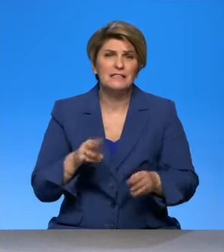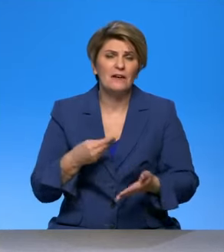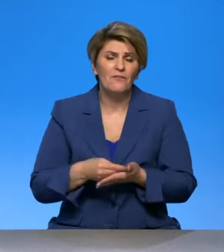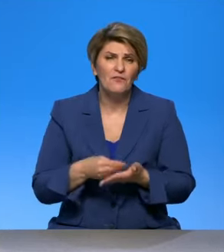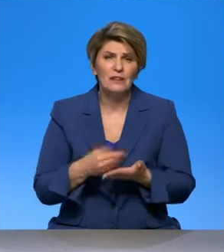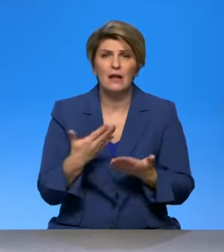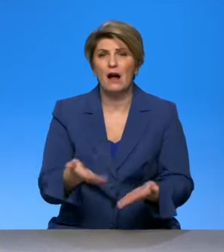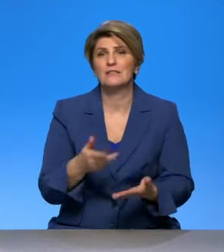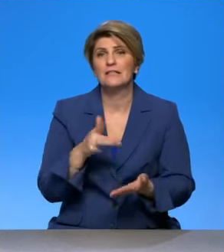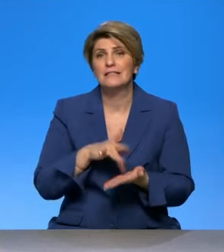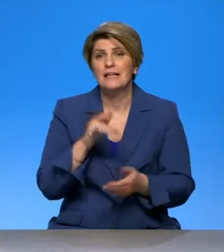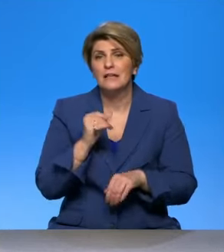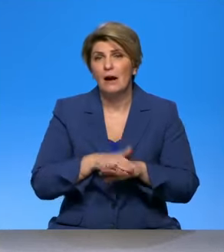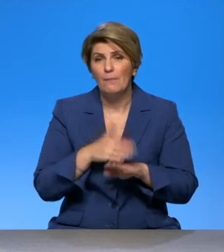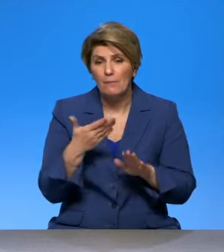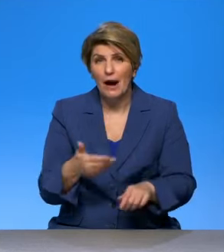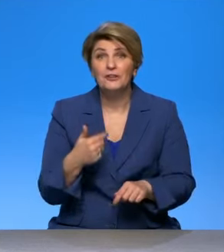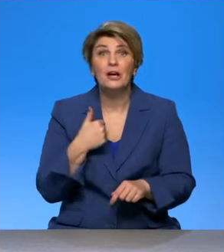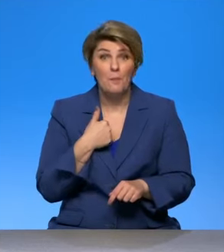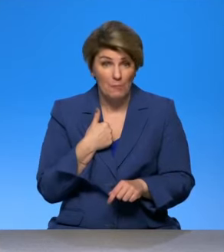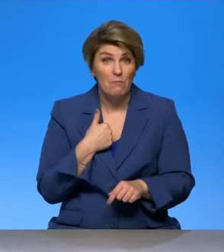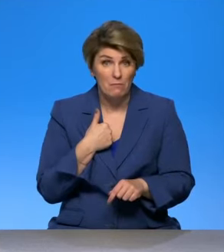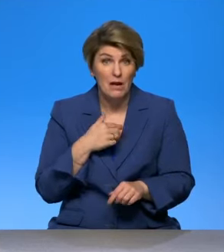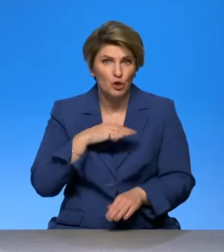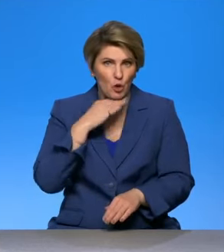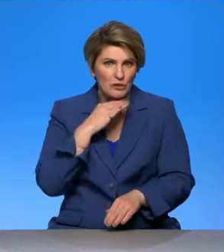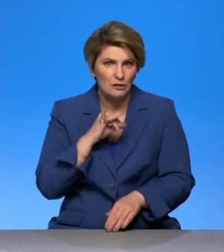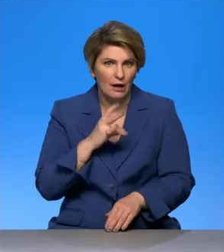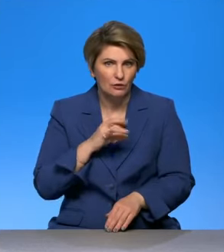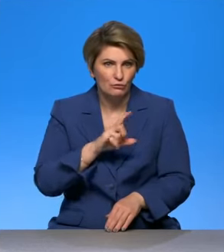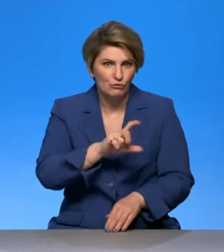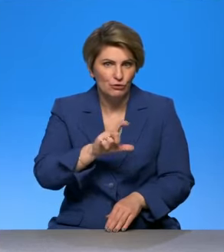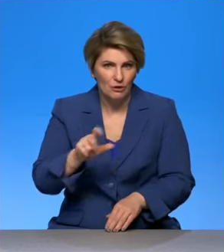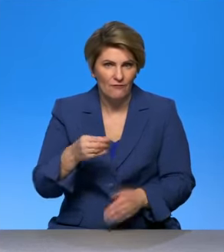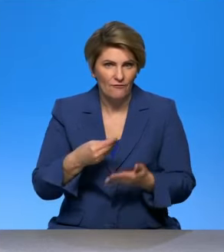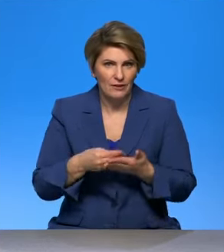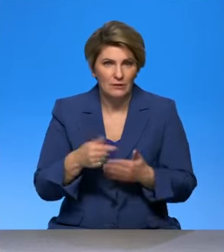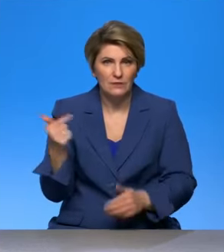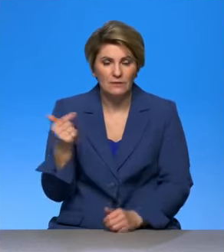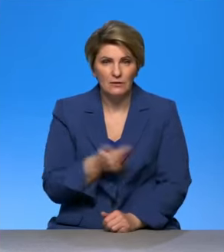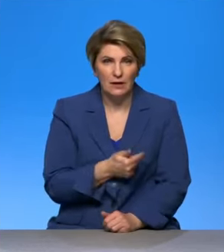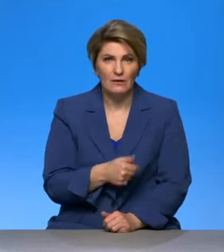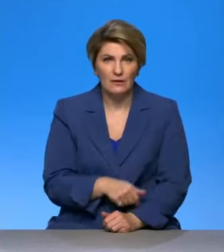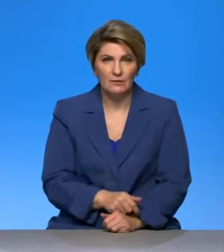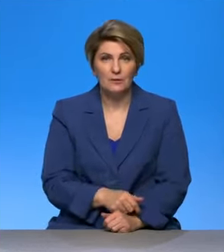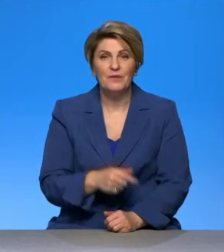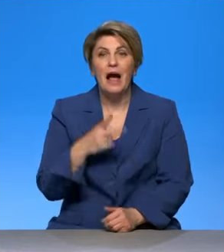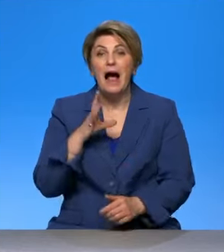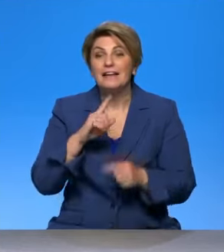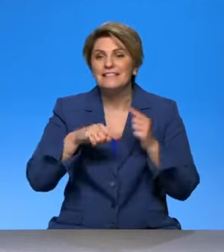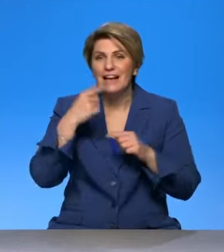ситуацию. Действительно, мы достаточно финансово грамотны. Осталось стать финансово компетентными, а потом финансово культурными. Это уже следующий